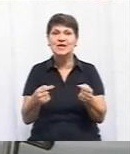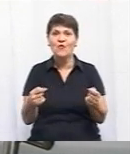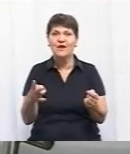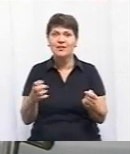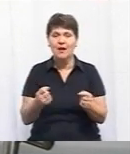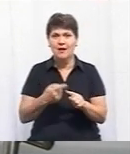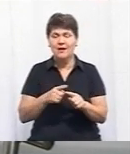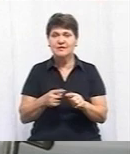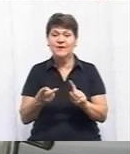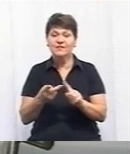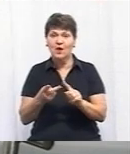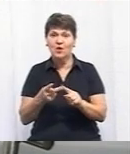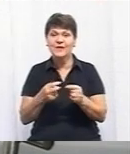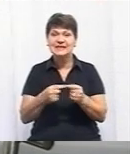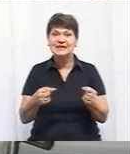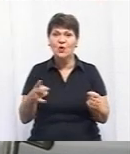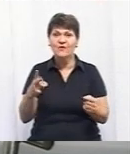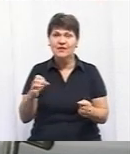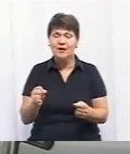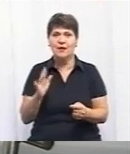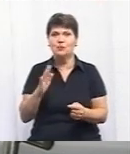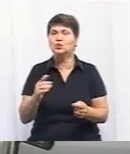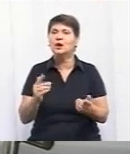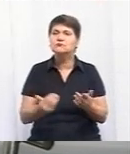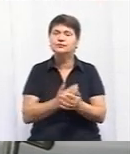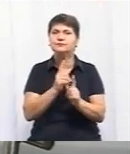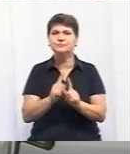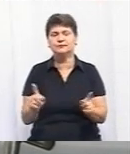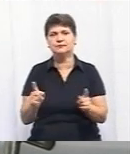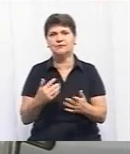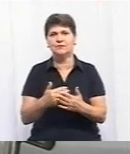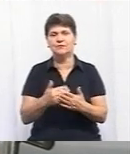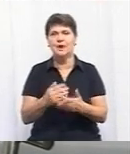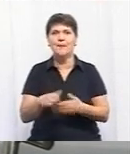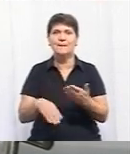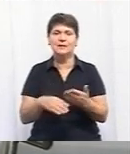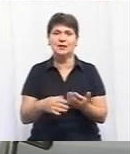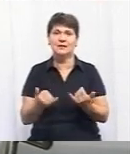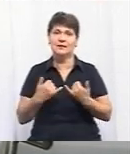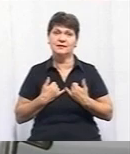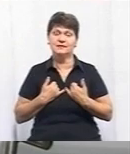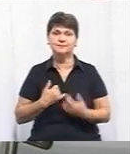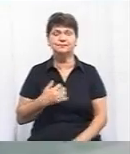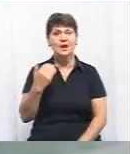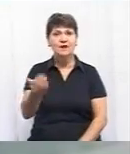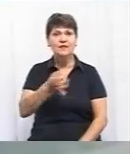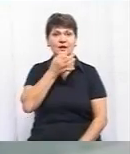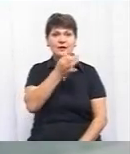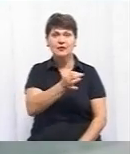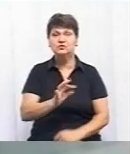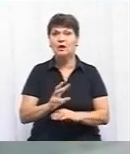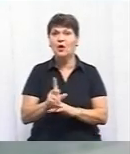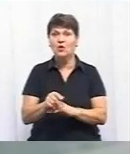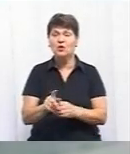ця вторсировина буде чимось новим, да? Тобто якимись новими предметами для нас. Ви кажете, що коронавірус